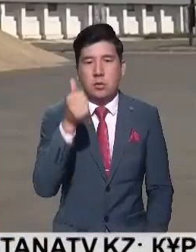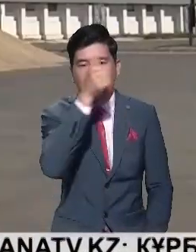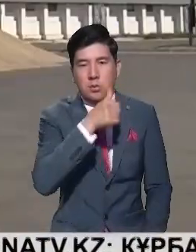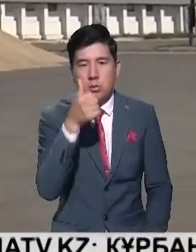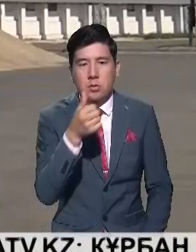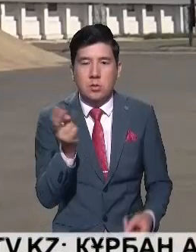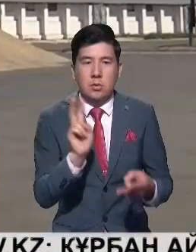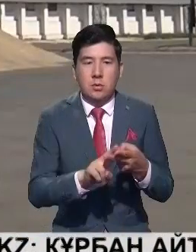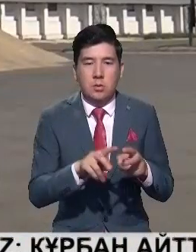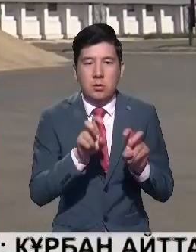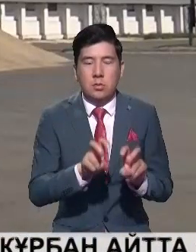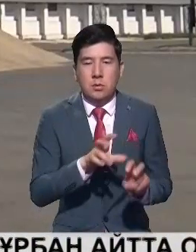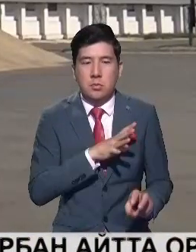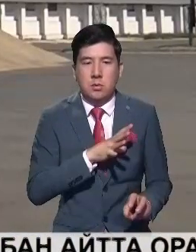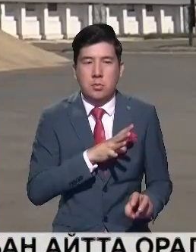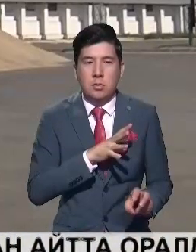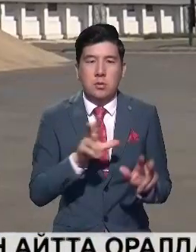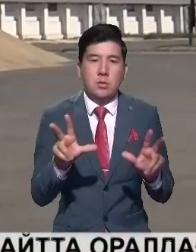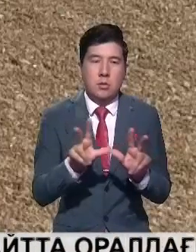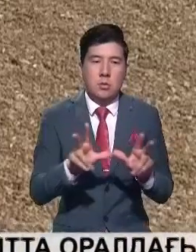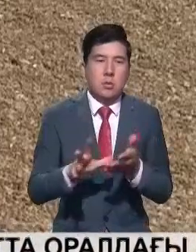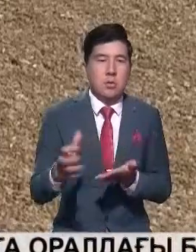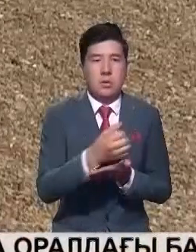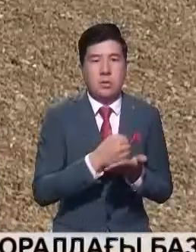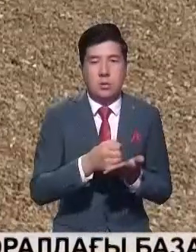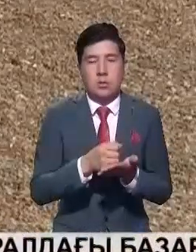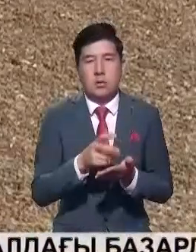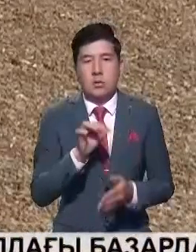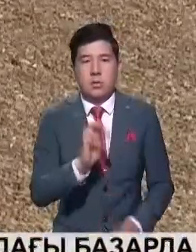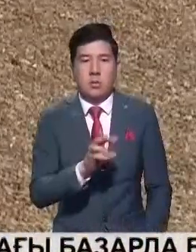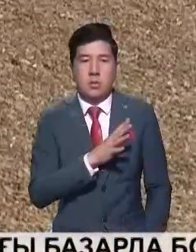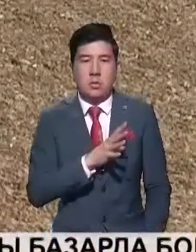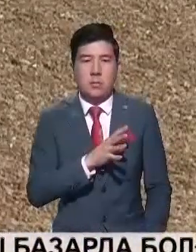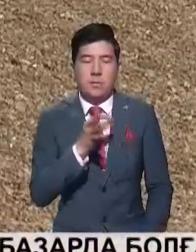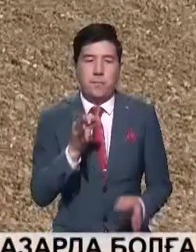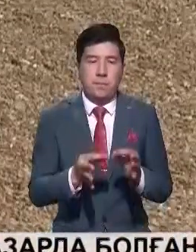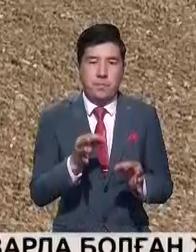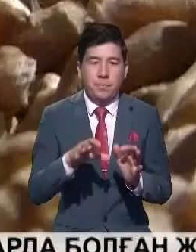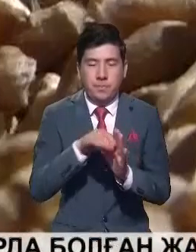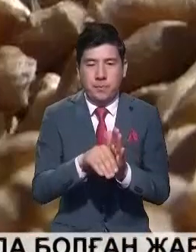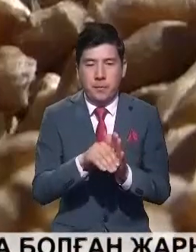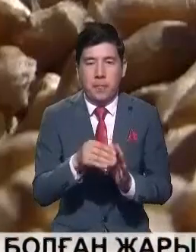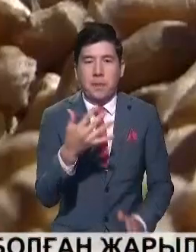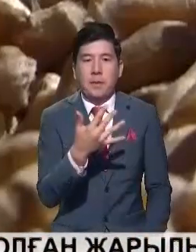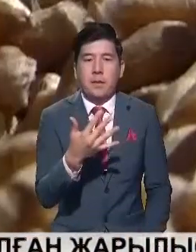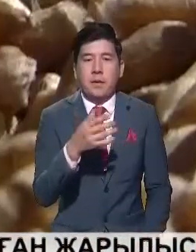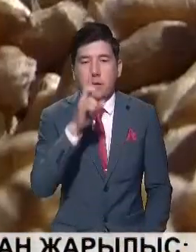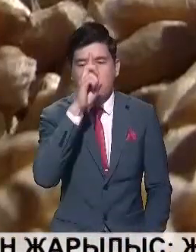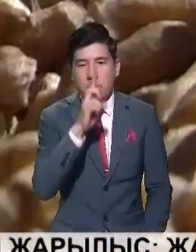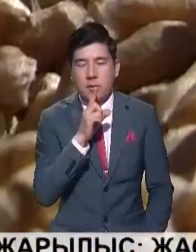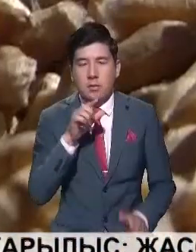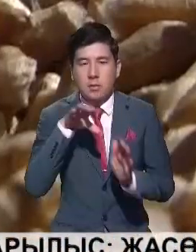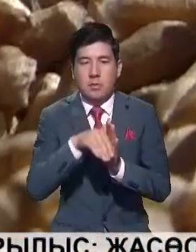айырылды. Оған қоса дүние мүлкі де тәркіленді. Өңірдің экономикалық тергеп-тексеру департаменті соңғы 5 айда алаяқтық